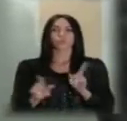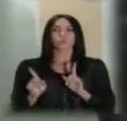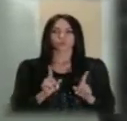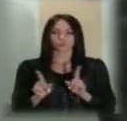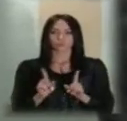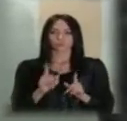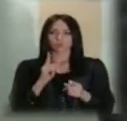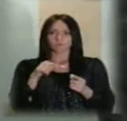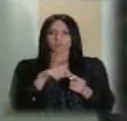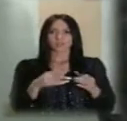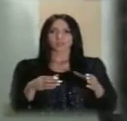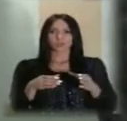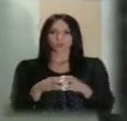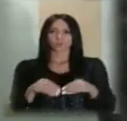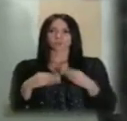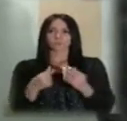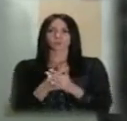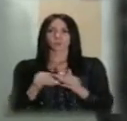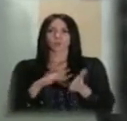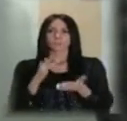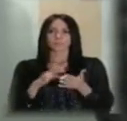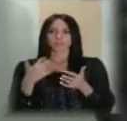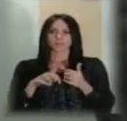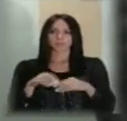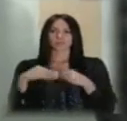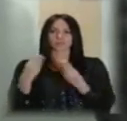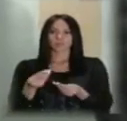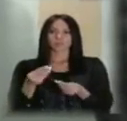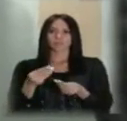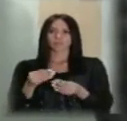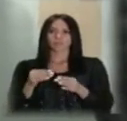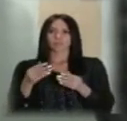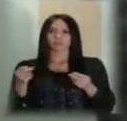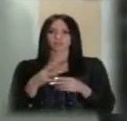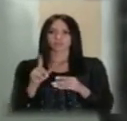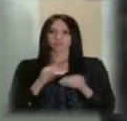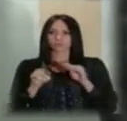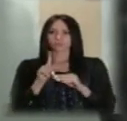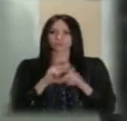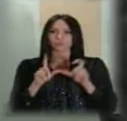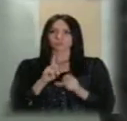група постачала до міста Херсон інгредієнти для виготовлення так званих спайсів, а також